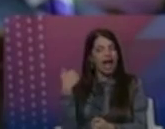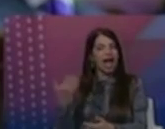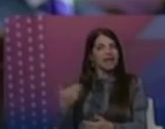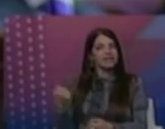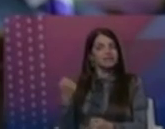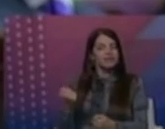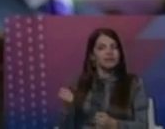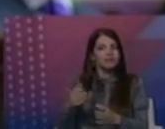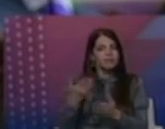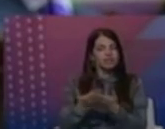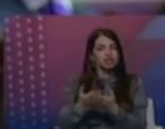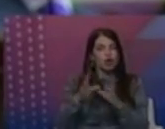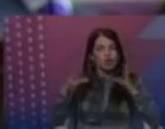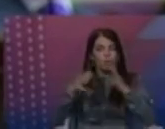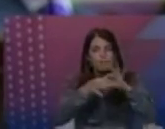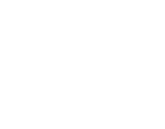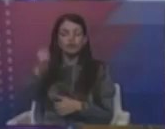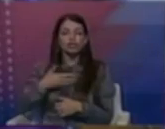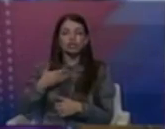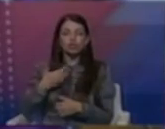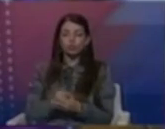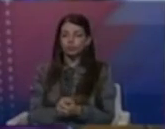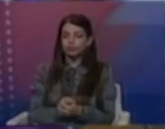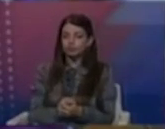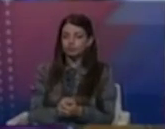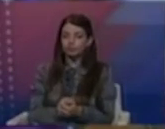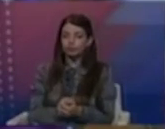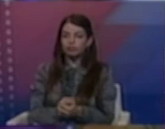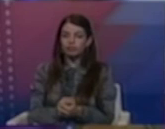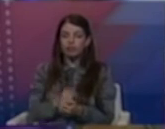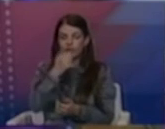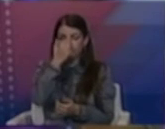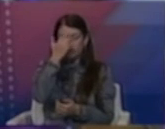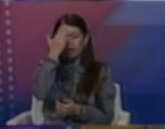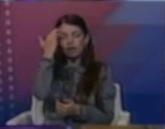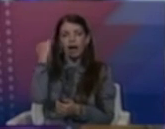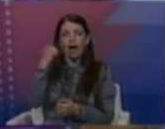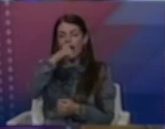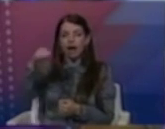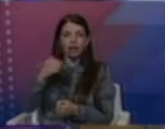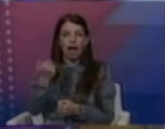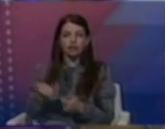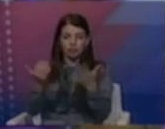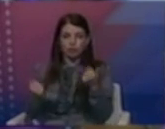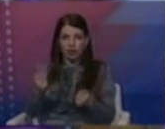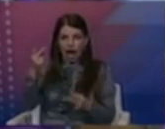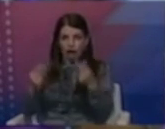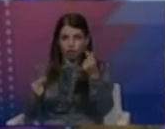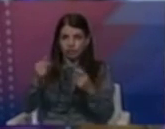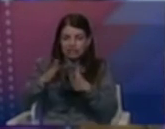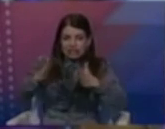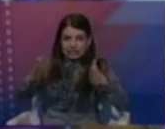magħquut li jista' jagħti bidla fid-direzzjoni. Biex ikonna soċjetà ġusta rridu tkabbir ekonomiku li permezz